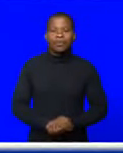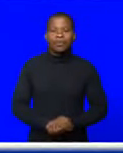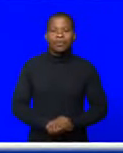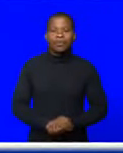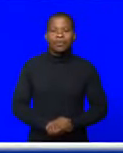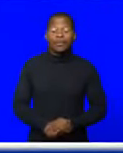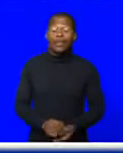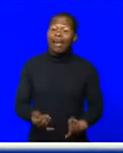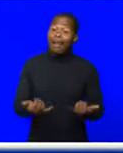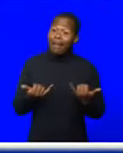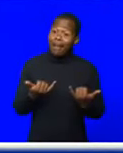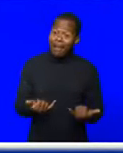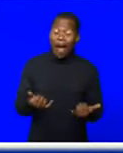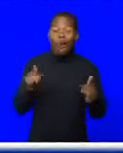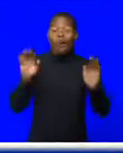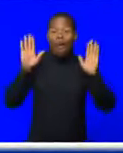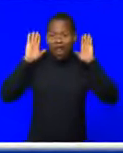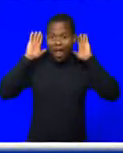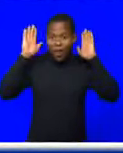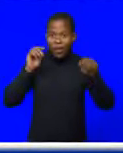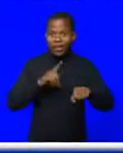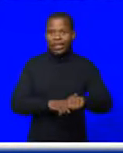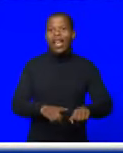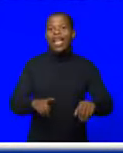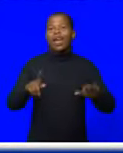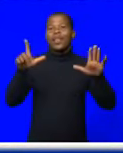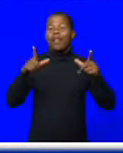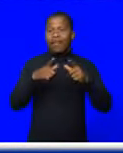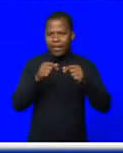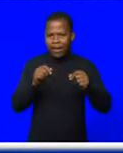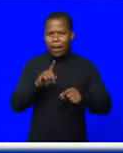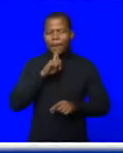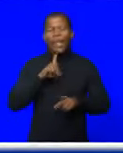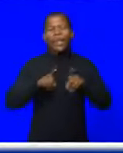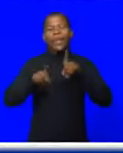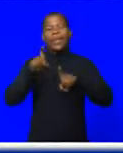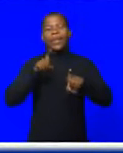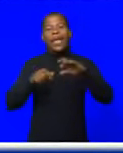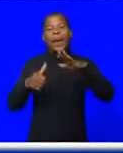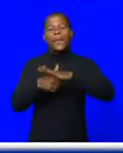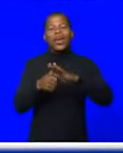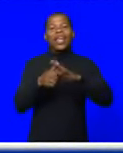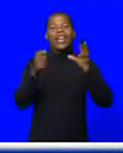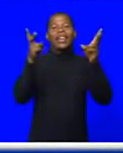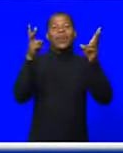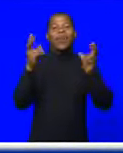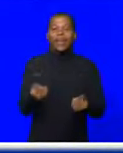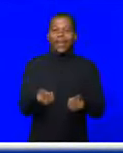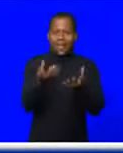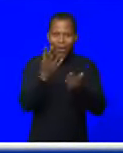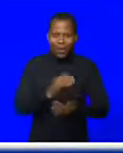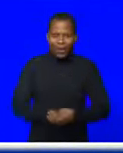24. Asiphethe ngwane ngekuphindza hloko tato lethambe imbili lomuhla.